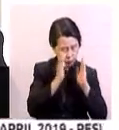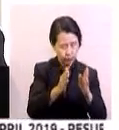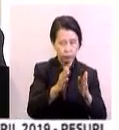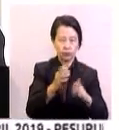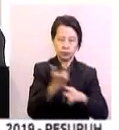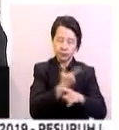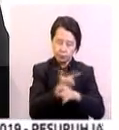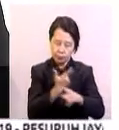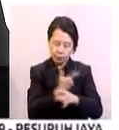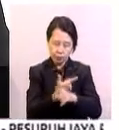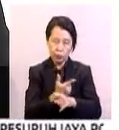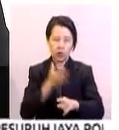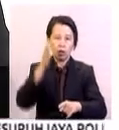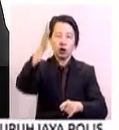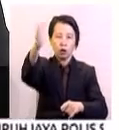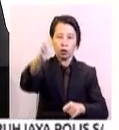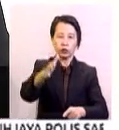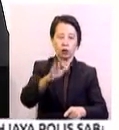take over ladang